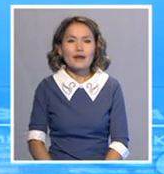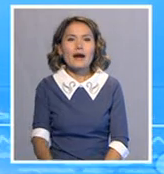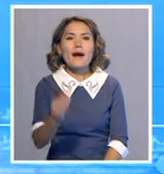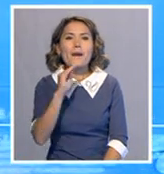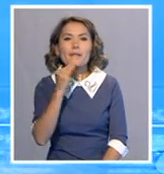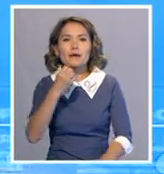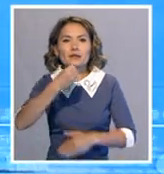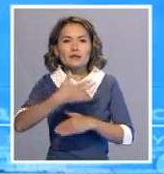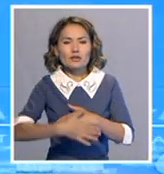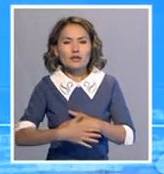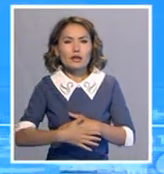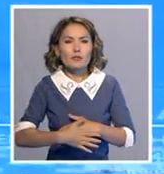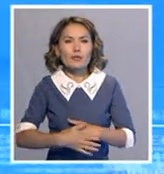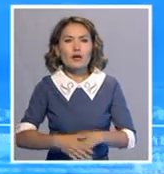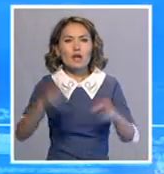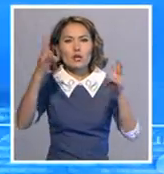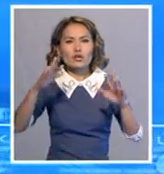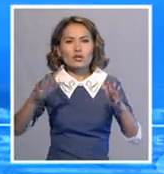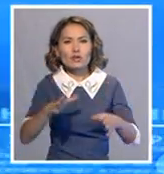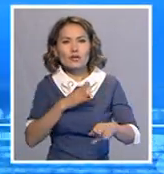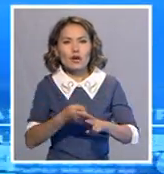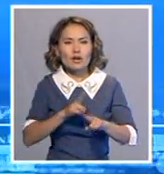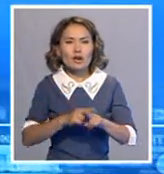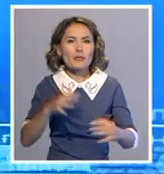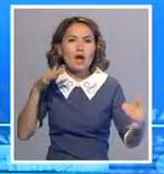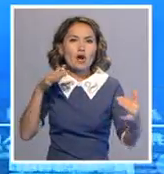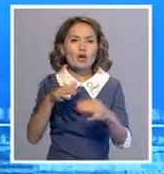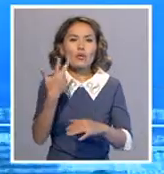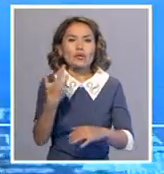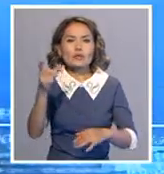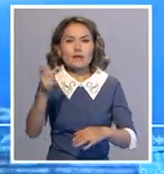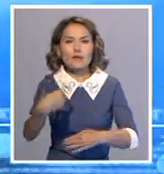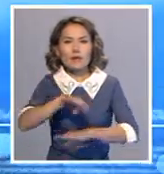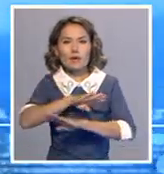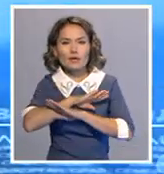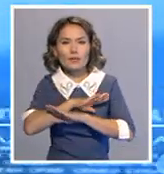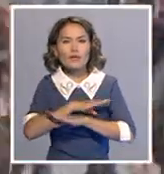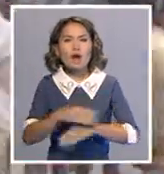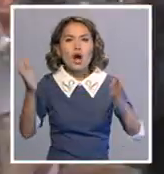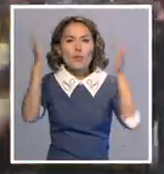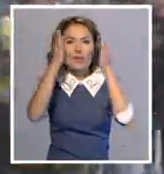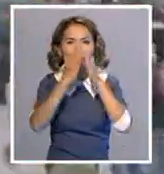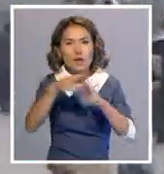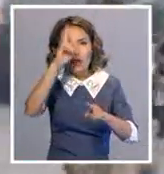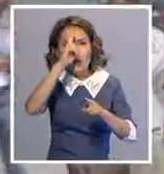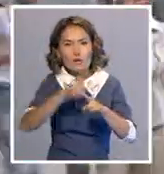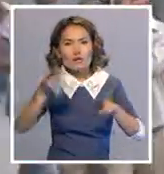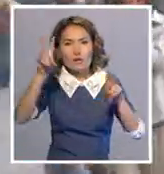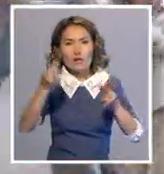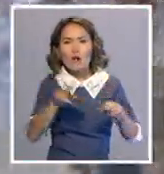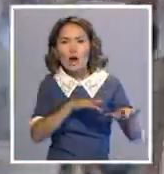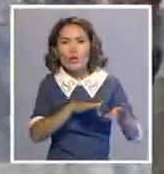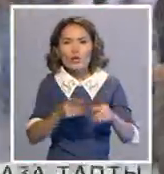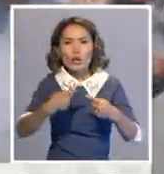Мысыр астанасынан суыт хабар. Бүгін түскен мәліметке қарағанда жанжал кезінде 30 адам қаза тапты. Мұндай ақпаратты мұсылман бауырлар қозғалысының